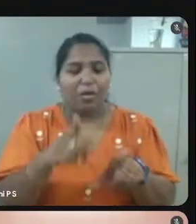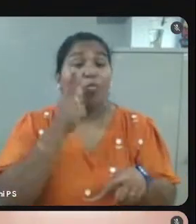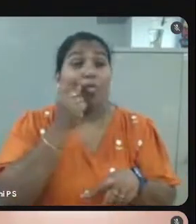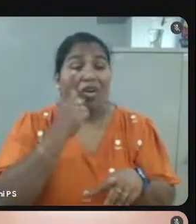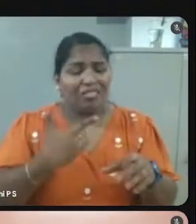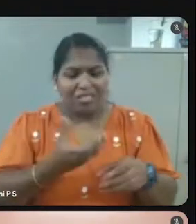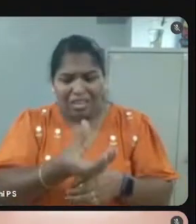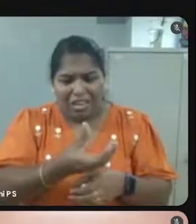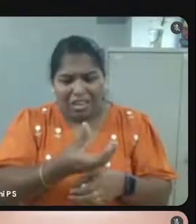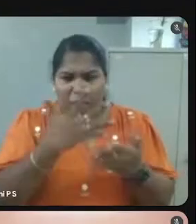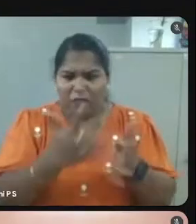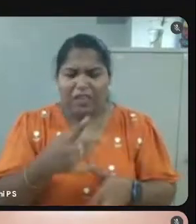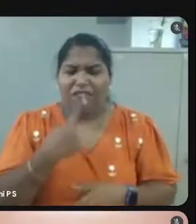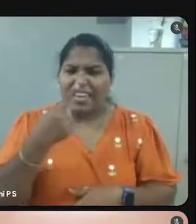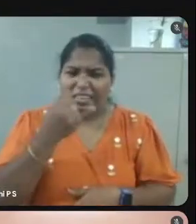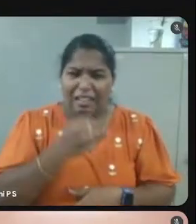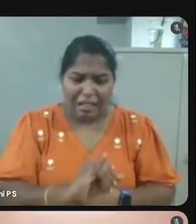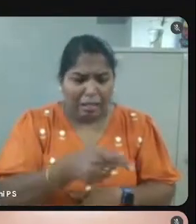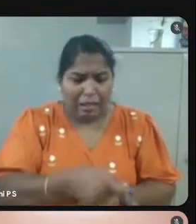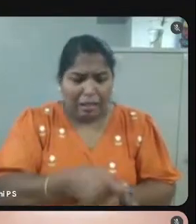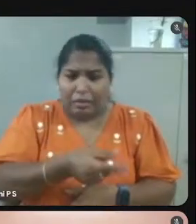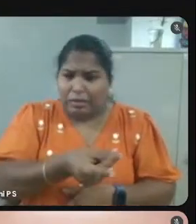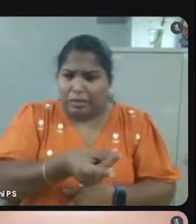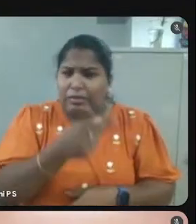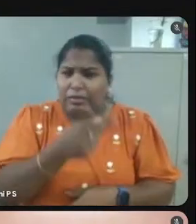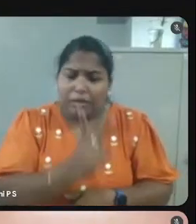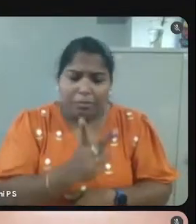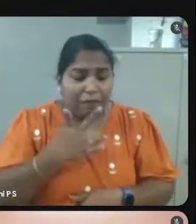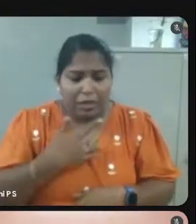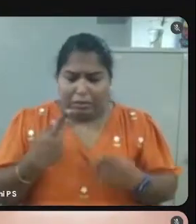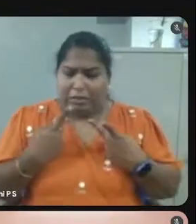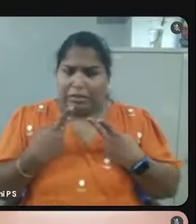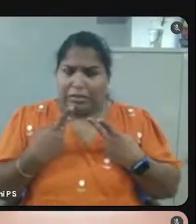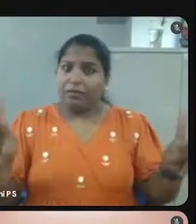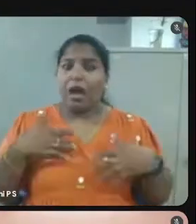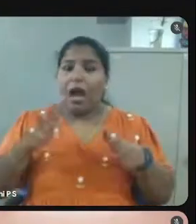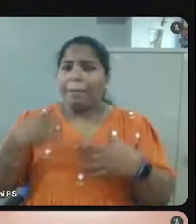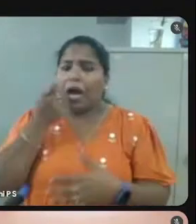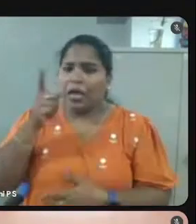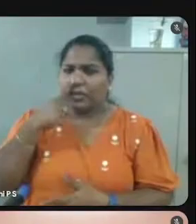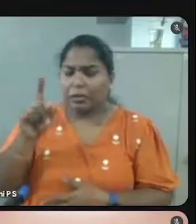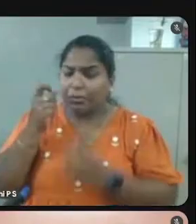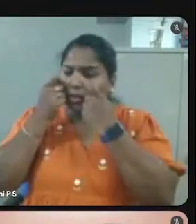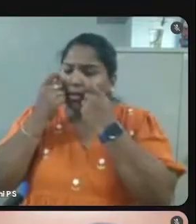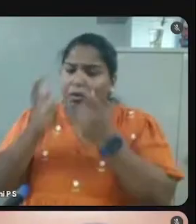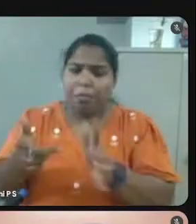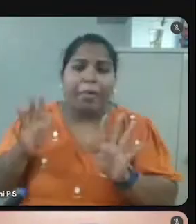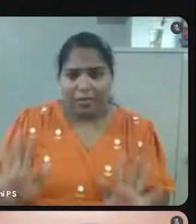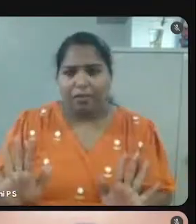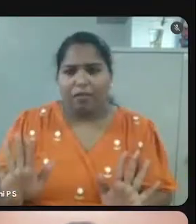കാണുമ്പോൾ എന്താണ് എൻ്റെ കുട്ടിക്ക് എങ്ങനെയെന്നൊക്കെ ഉള്ള ഒരു പ്രശ്നം പലരും ചോദിക്കും. അപ്പൊ നമ്മൾ എങ്ങനെയാണ് അവരെ പറഞ്ഞ് മനസ്സിലാക്കി കൊടുക്കേണ്ടത്? ഈ കുട്ടിയെ